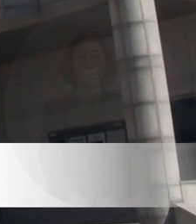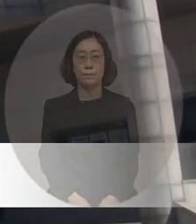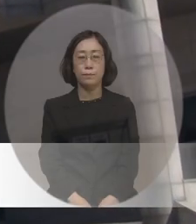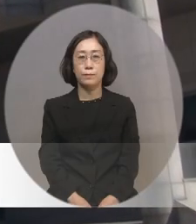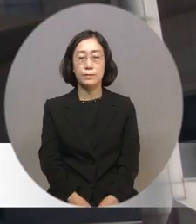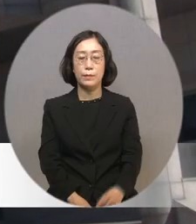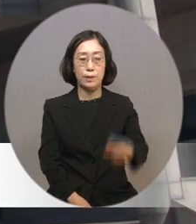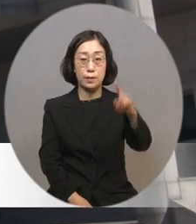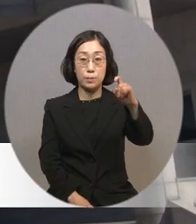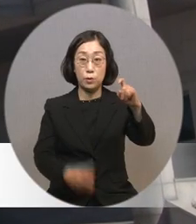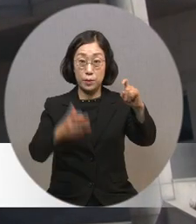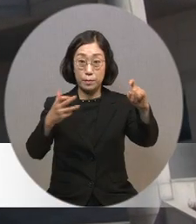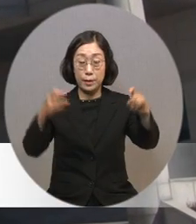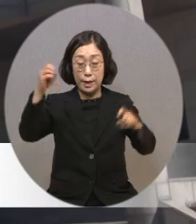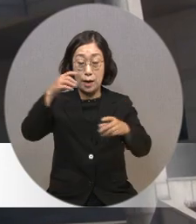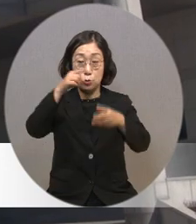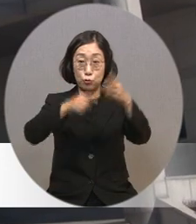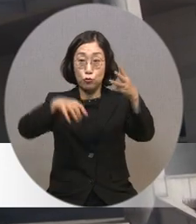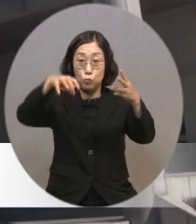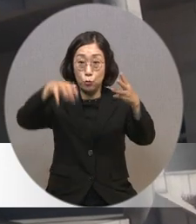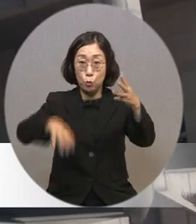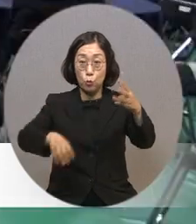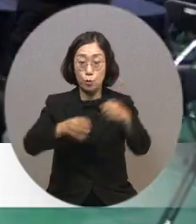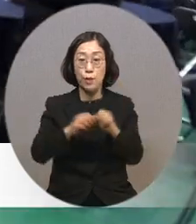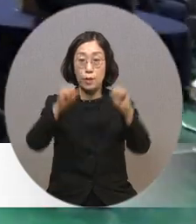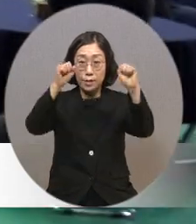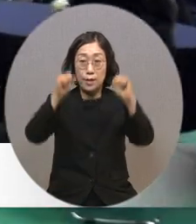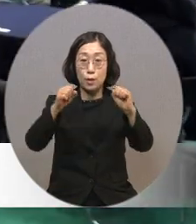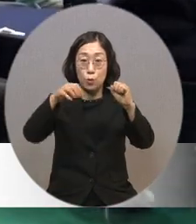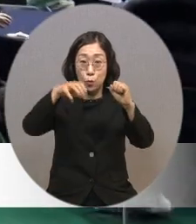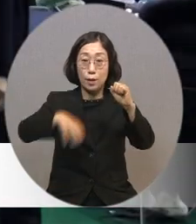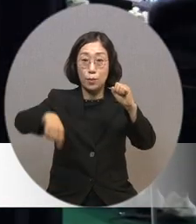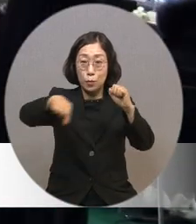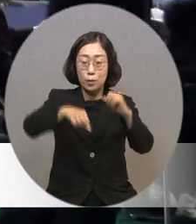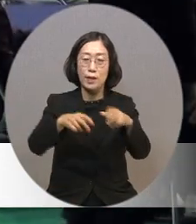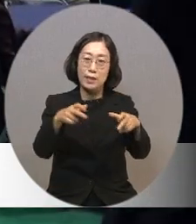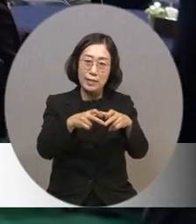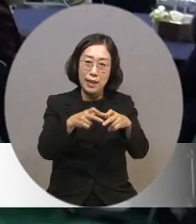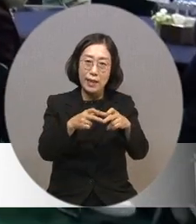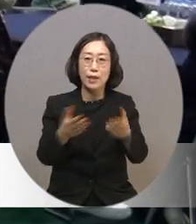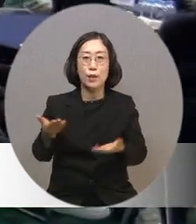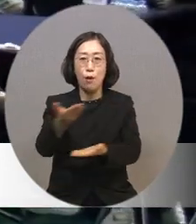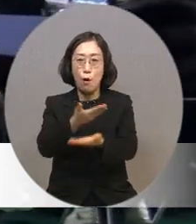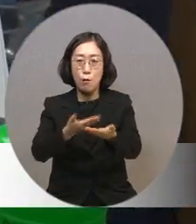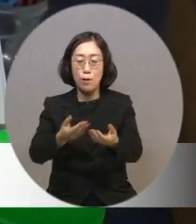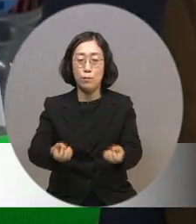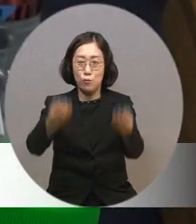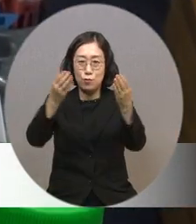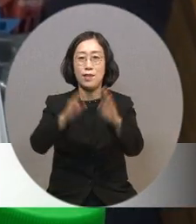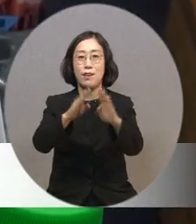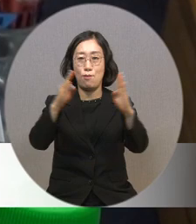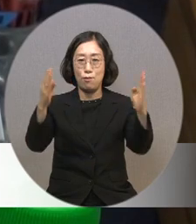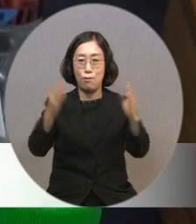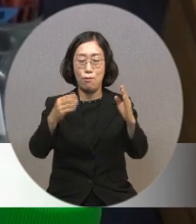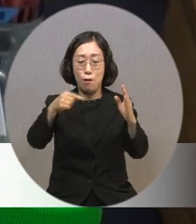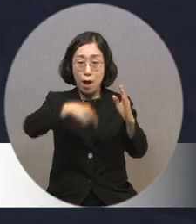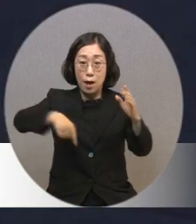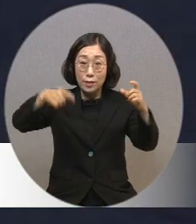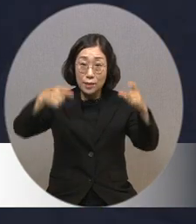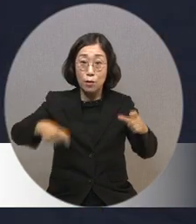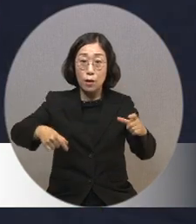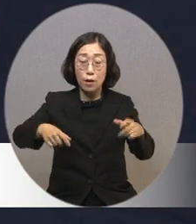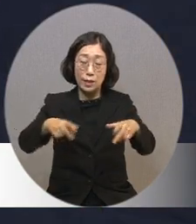지난 18일 양주시 문화예술회관 체육관에서는 장애체육인 어울린 한마당을 진행했습니다. 관내에서 활동하고